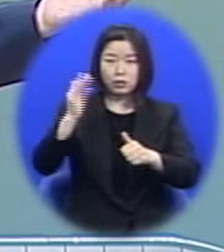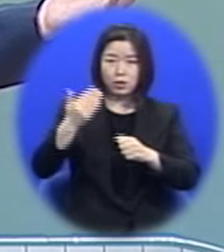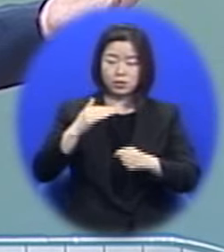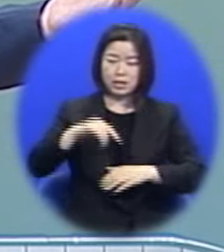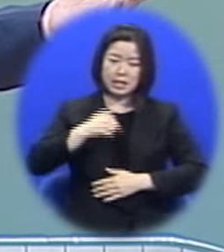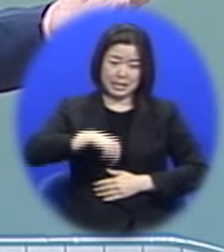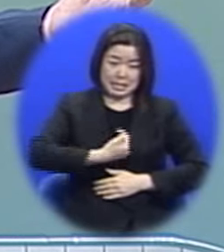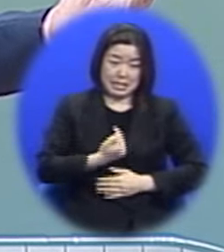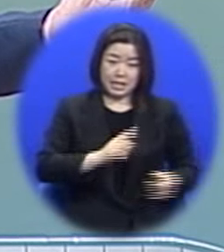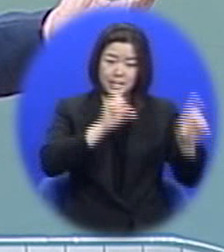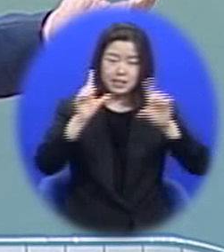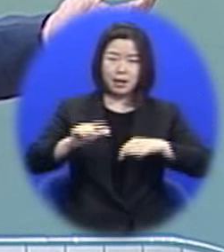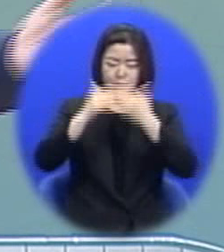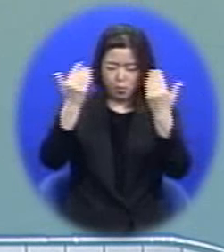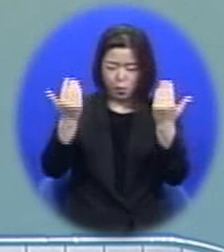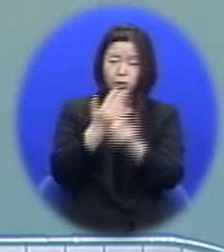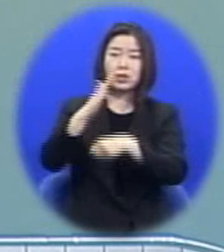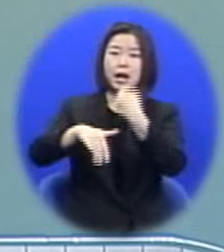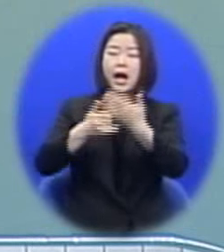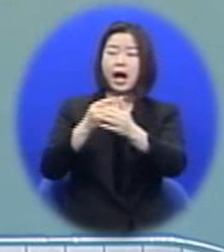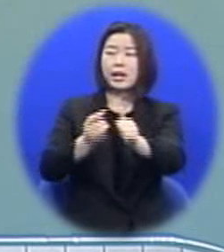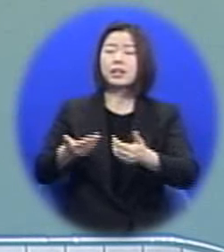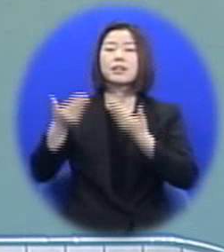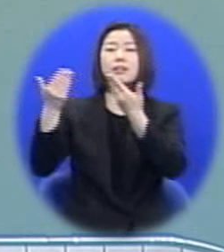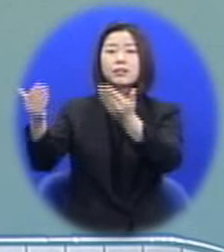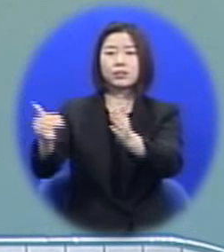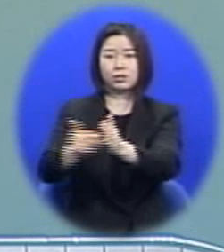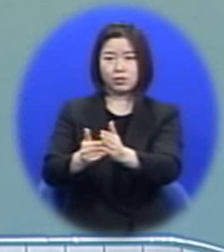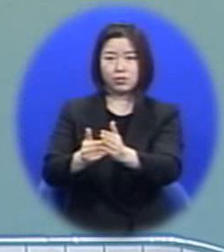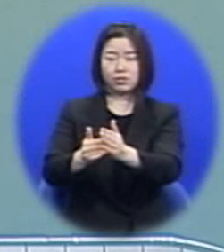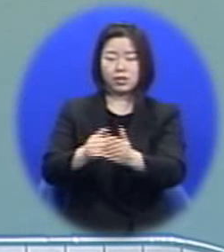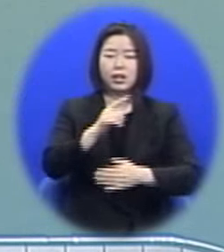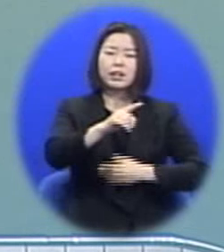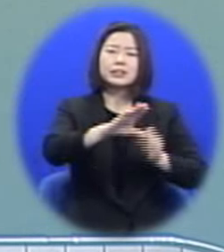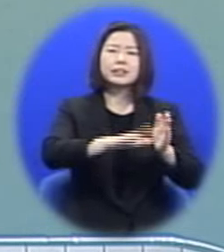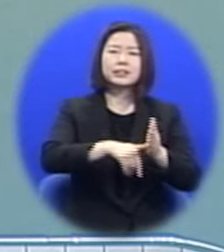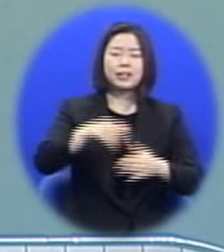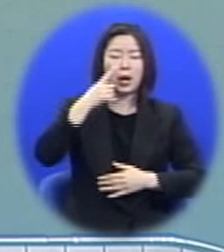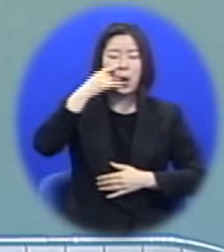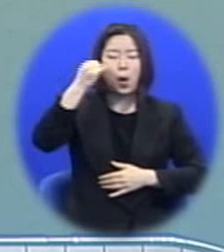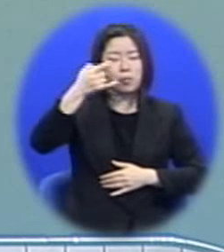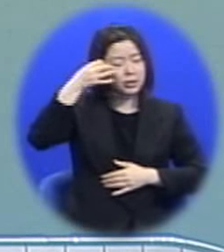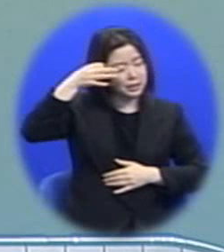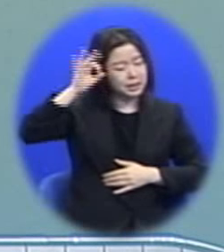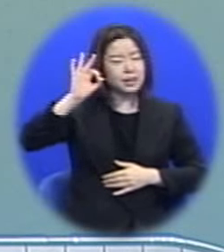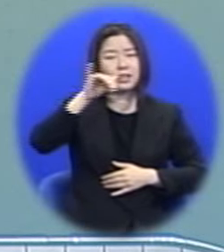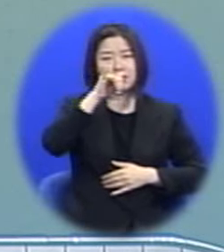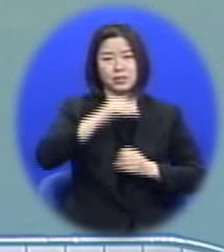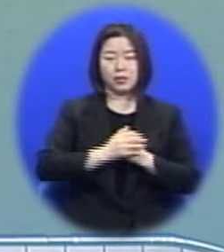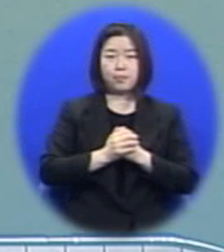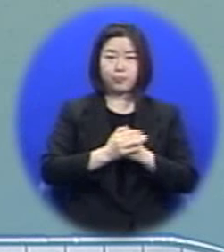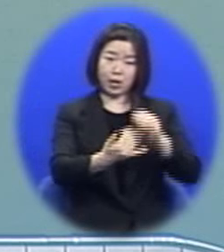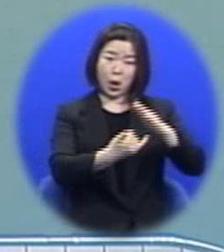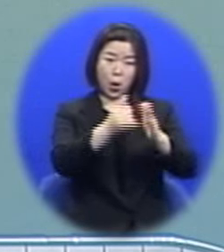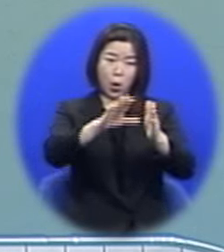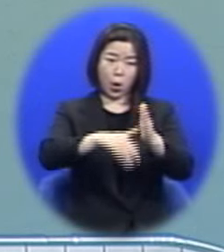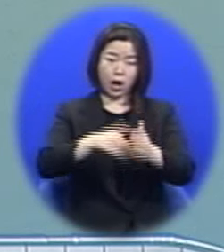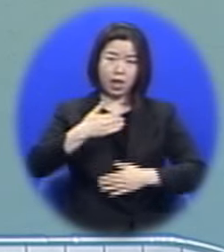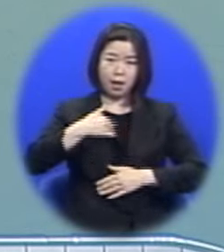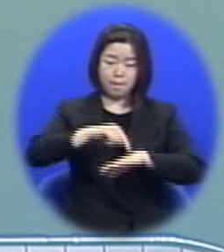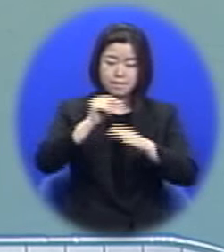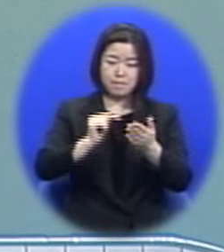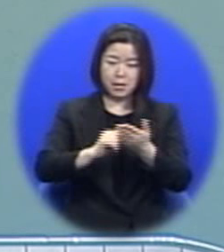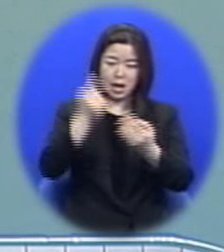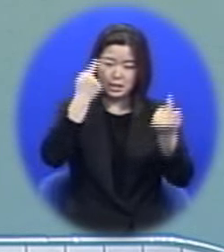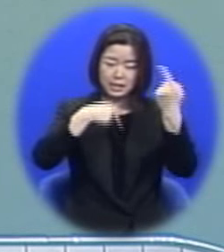하나님께 바쳤습니다. 그런데 그때 그 어머니 생각이 나더라는 거예요. 어릴 때 그렇게 자기에게 마음에 상처가